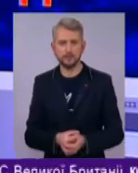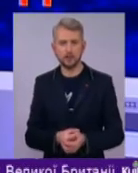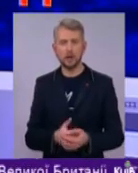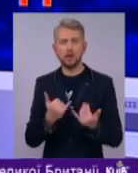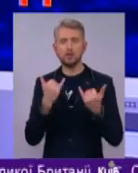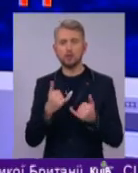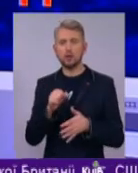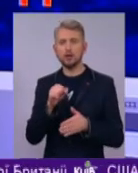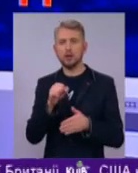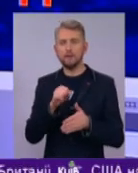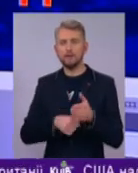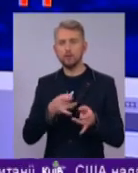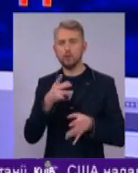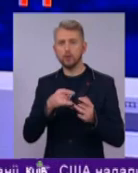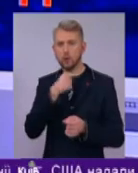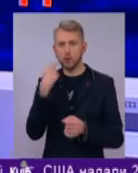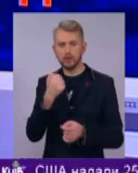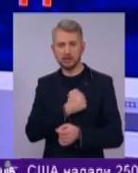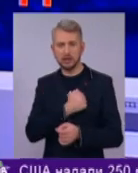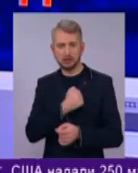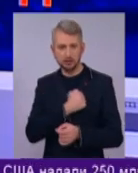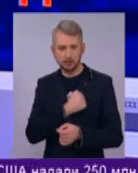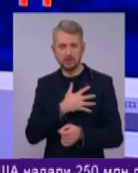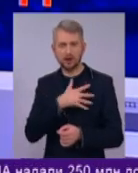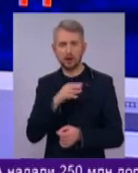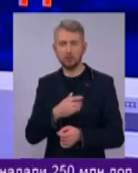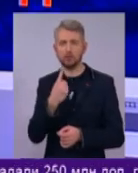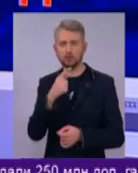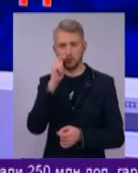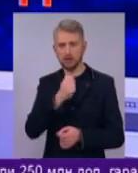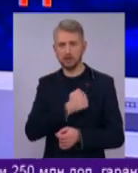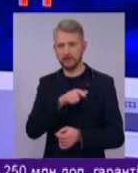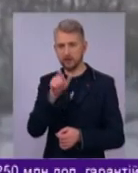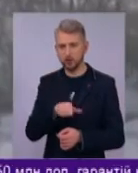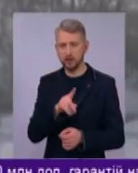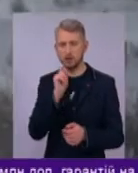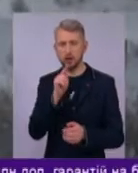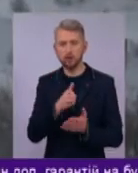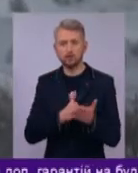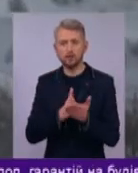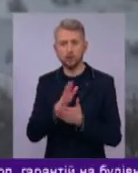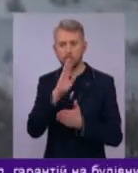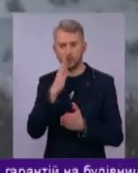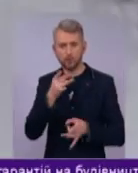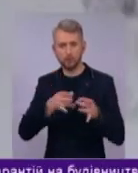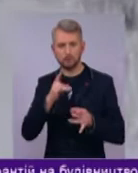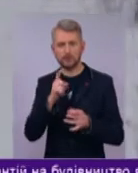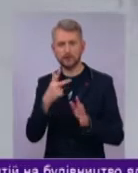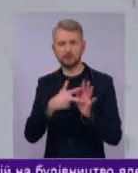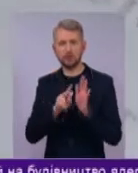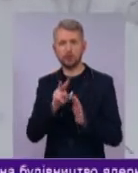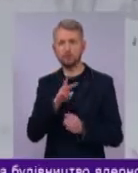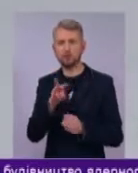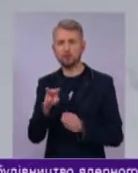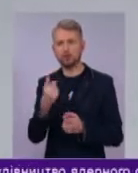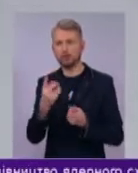Сьогодні від обстрілу російсько-окупаційних сил на Донбасі загинув український військовий. На Луганському напрямку ворог вів вогонь з